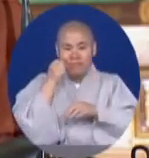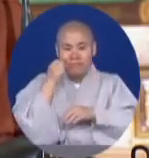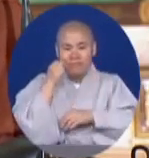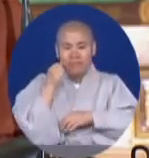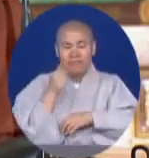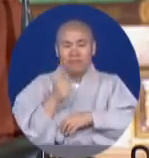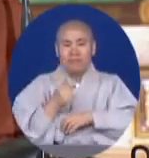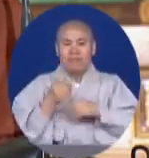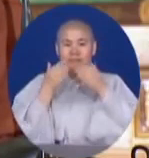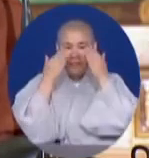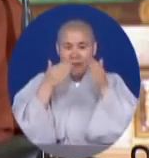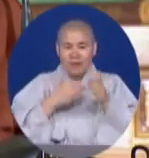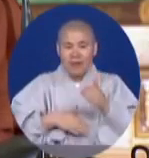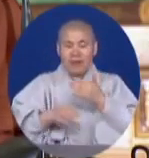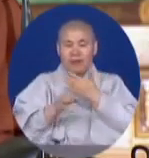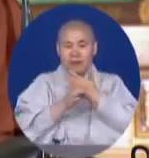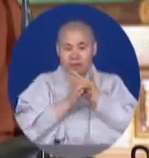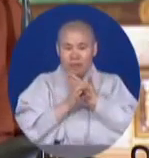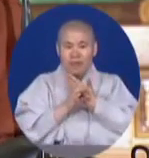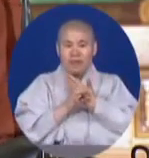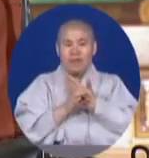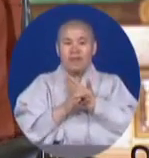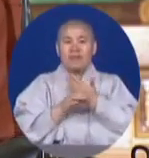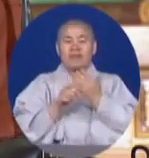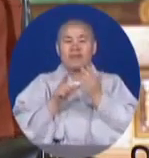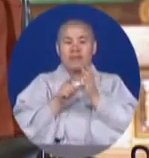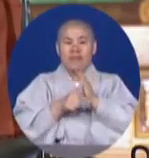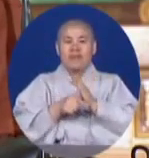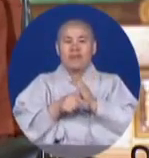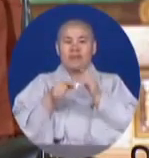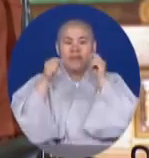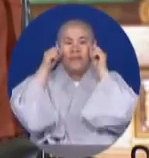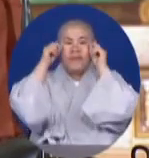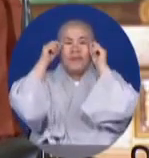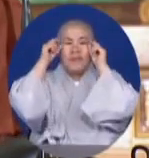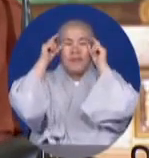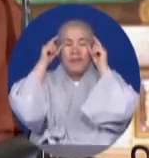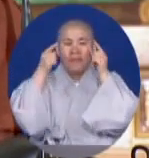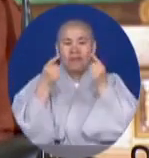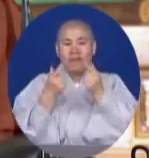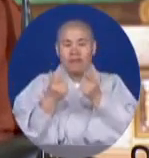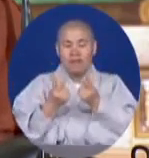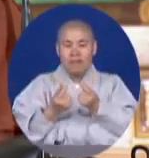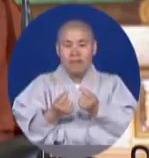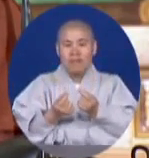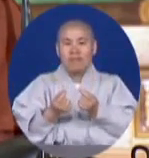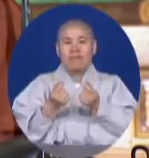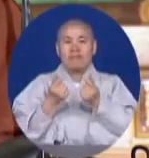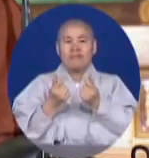이거를 확실히 알면 그게 이제 깨달은 거예요. 오불견공이에요.